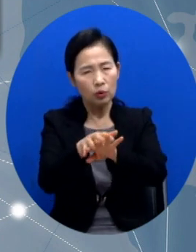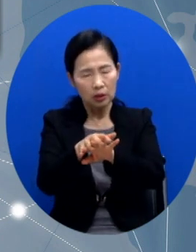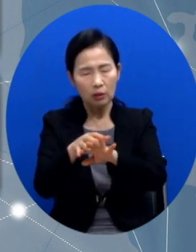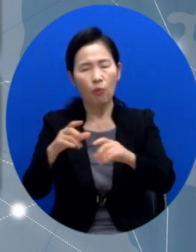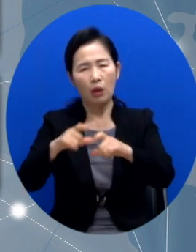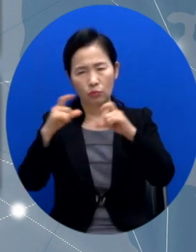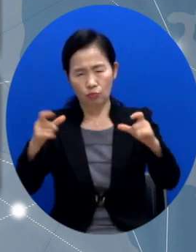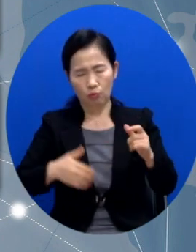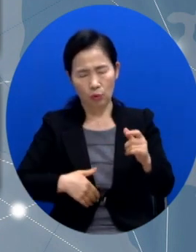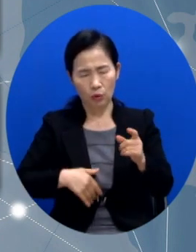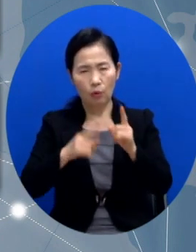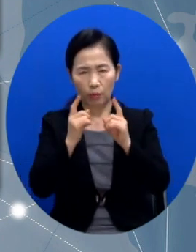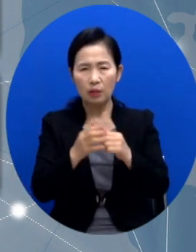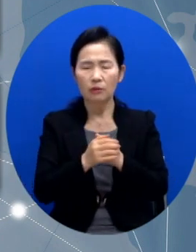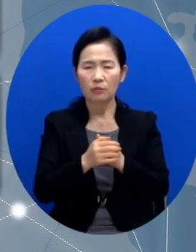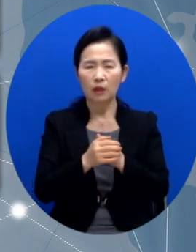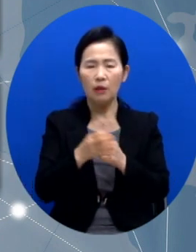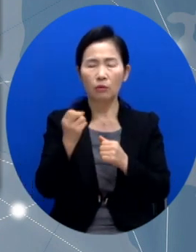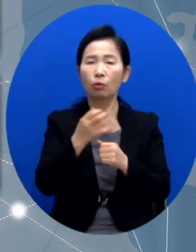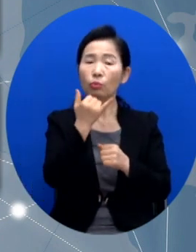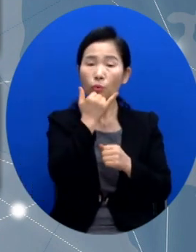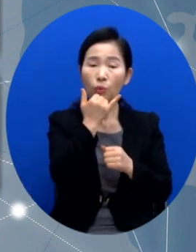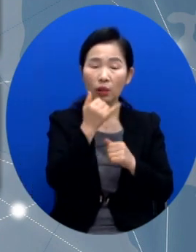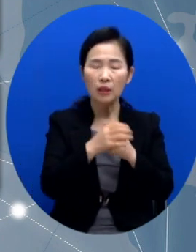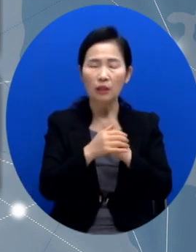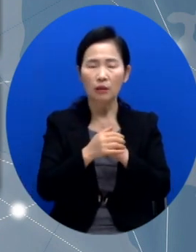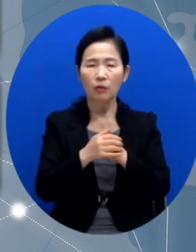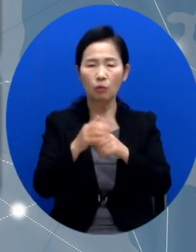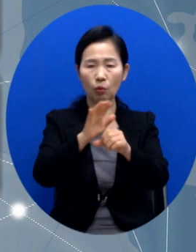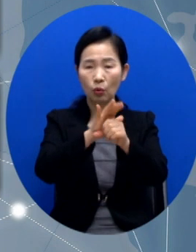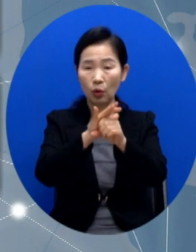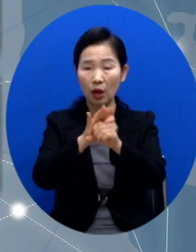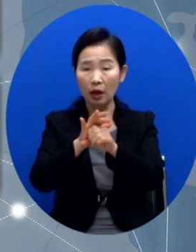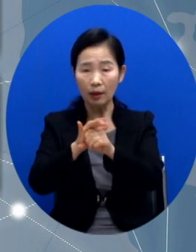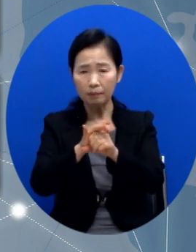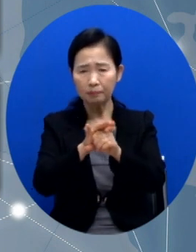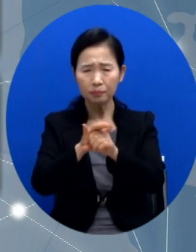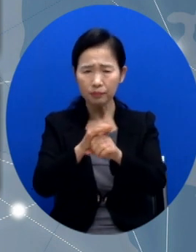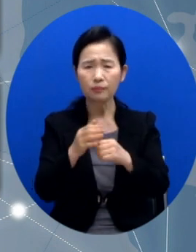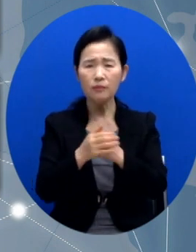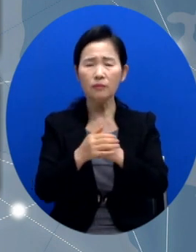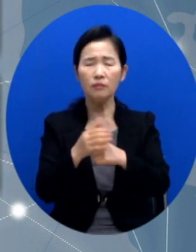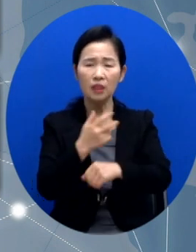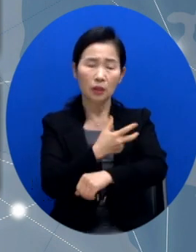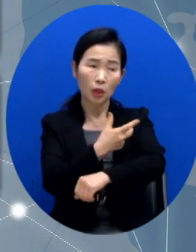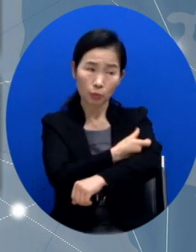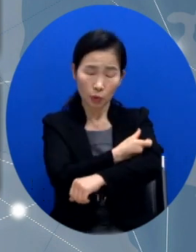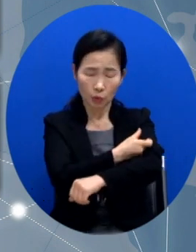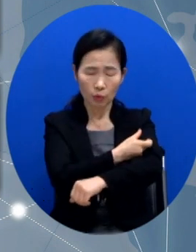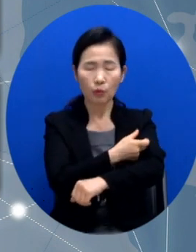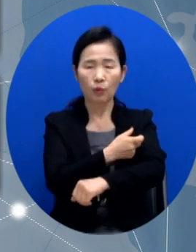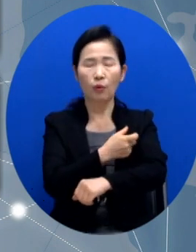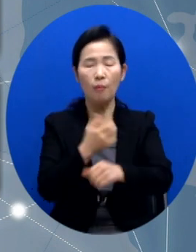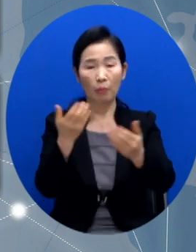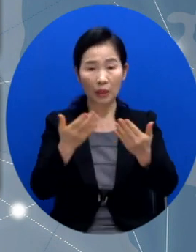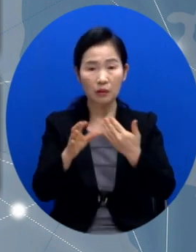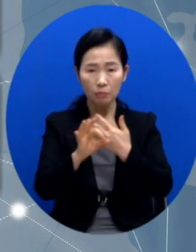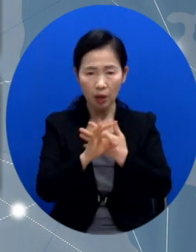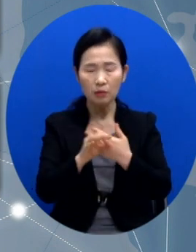주장했습니다. 독일이 코로나19 백신 접종자에게 특권을 주는 것을 법적으로 금지하는 방안을 검토하고